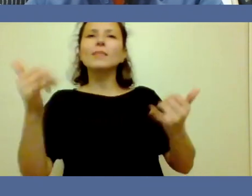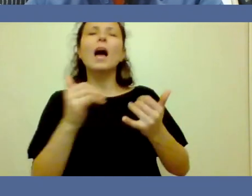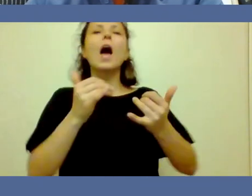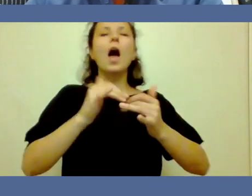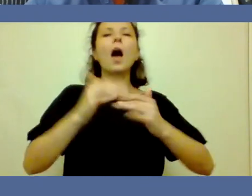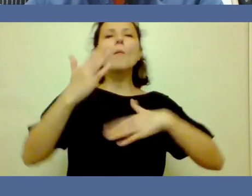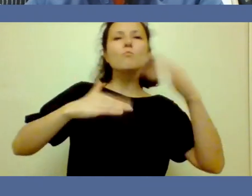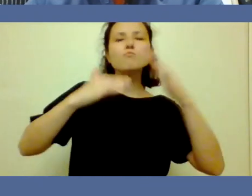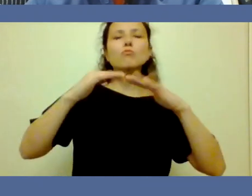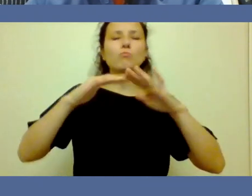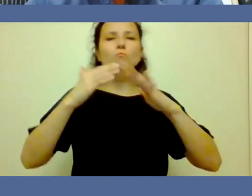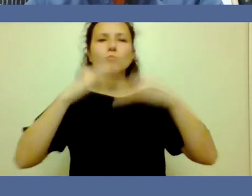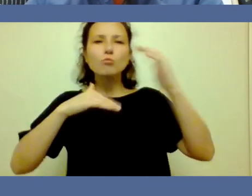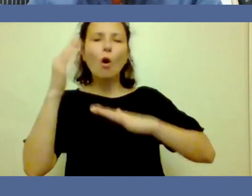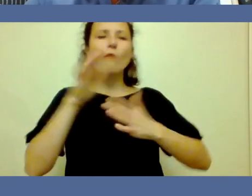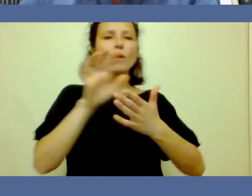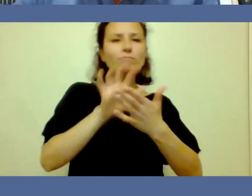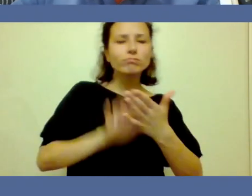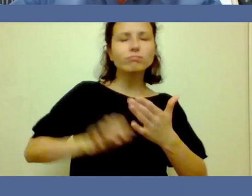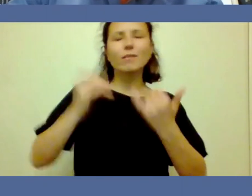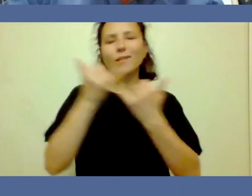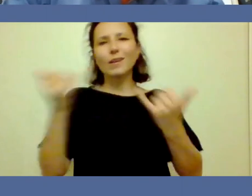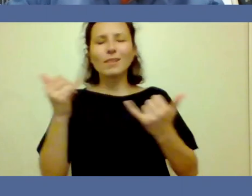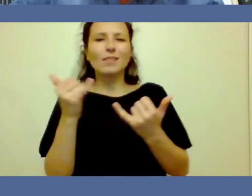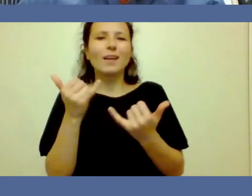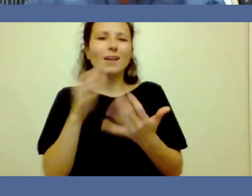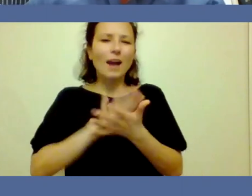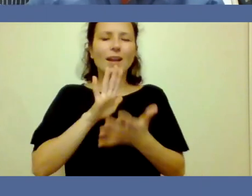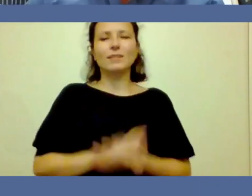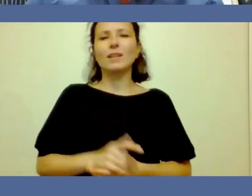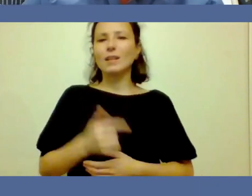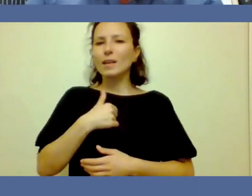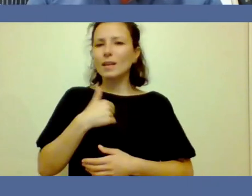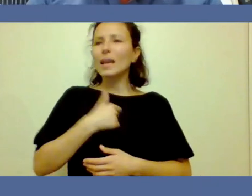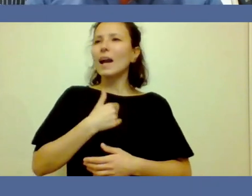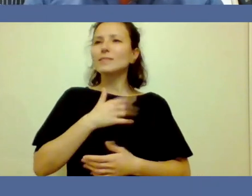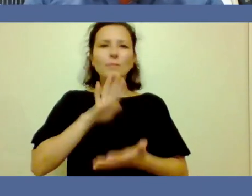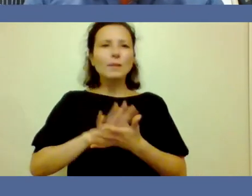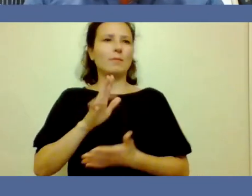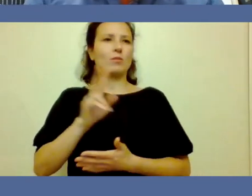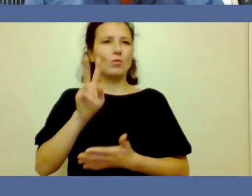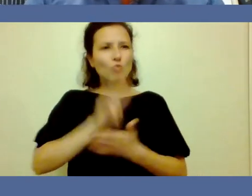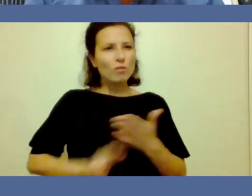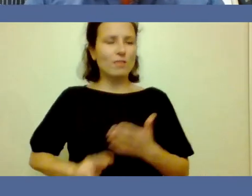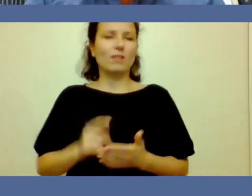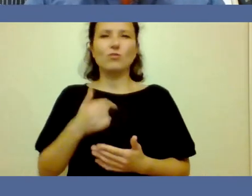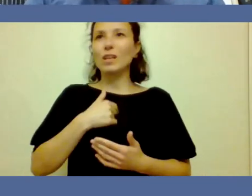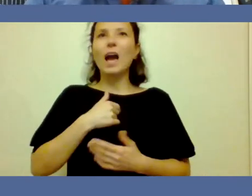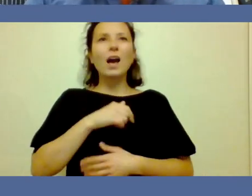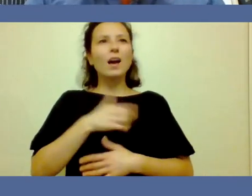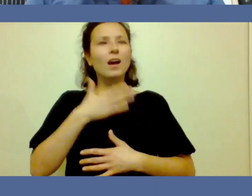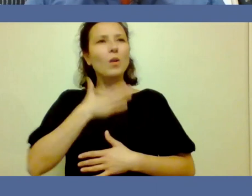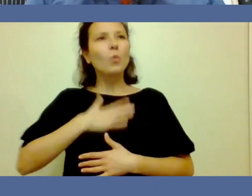i bardzo to szanuję. Więc ja jestem takim typem czytelnika, który lubi być zaskakiwany. I myślę, że